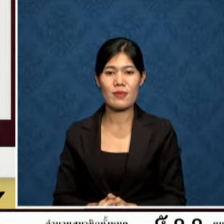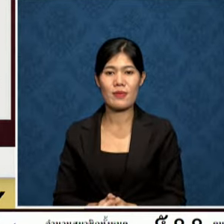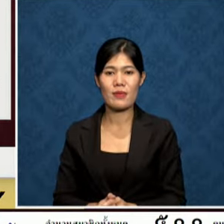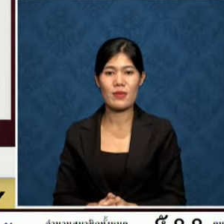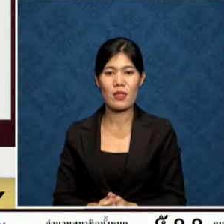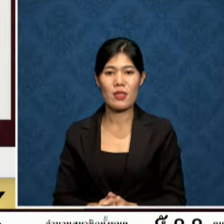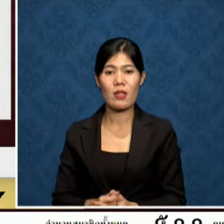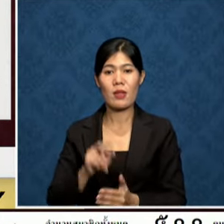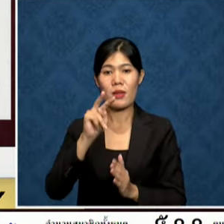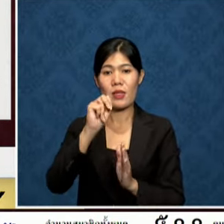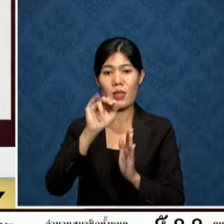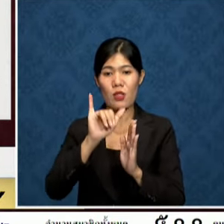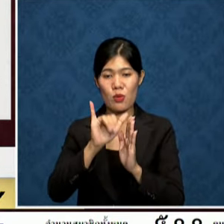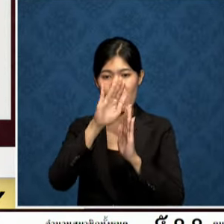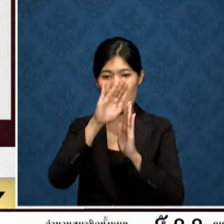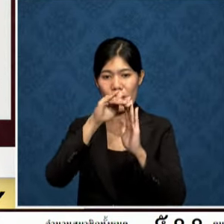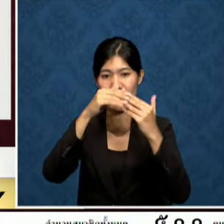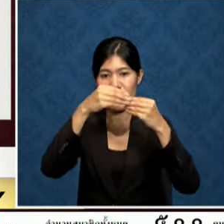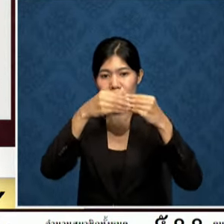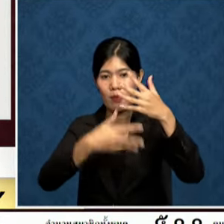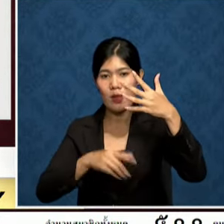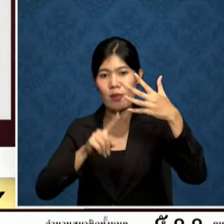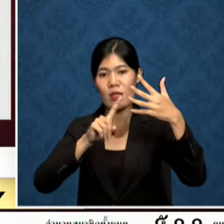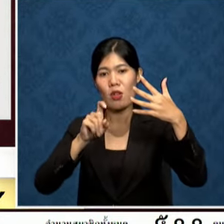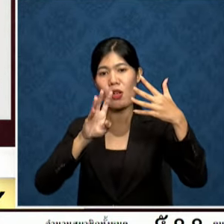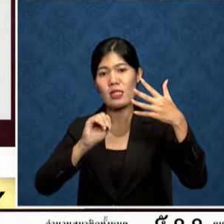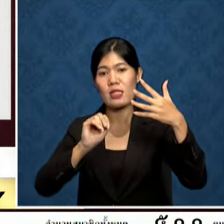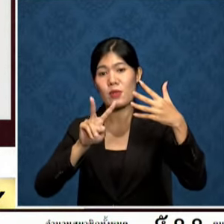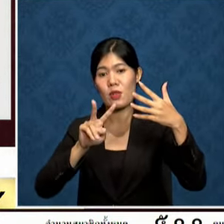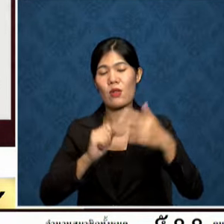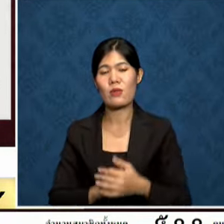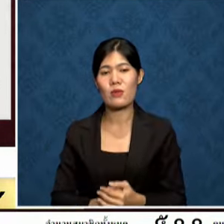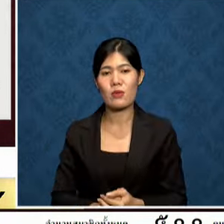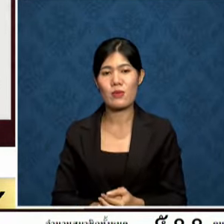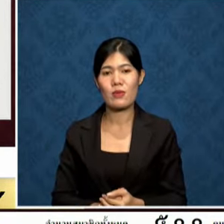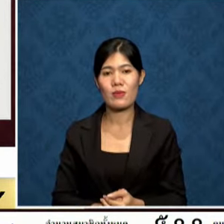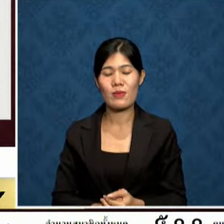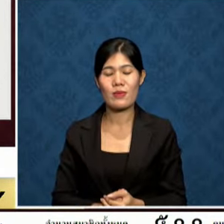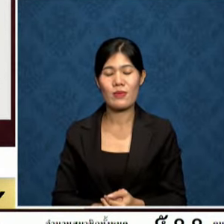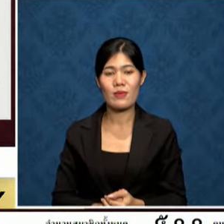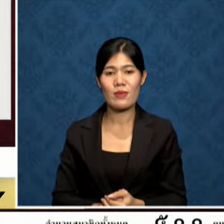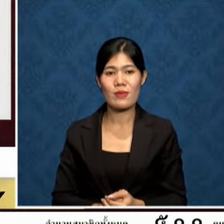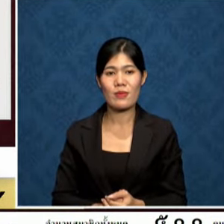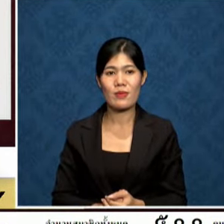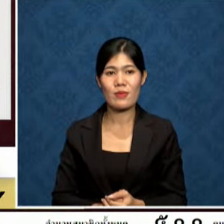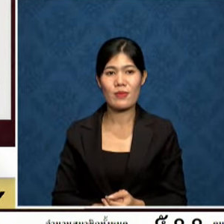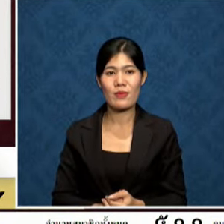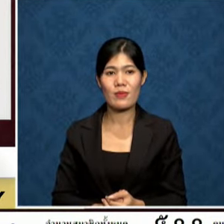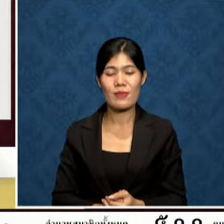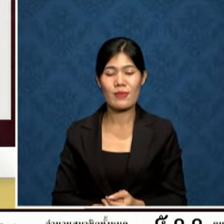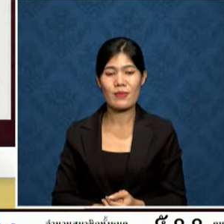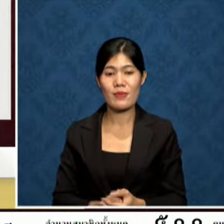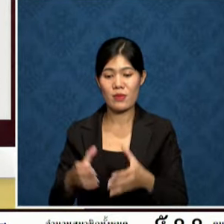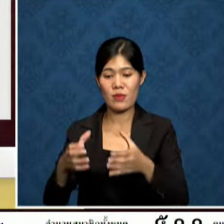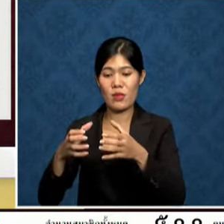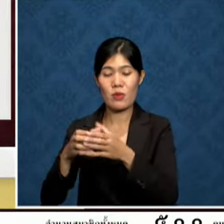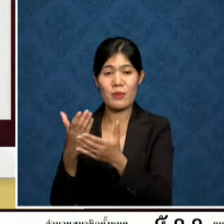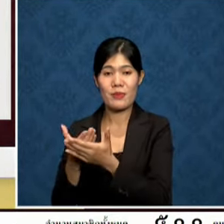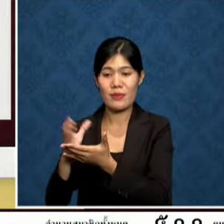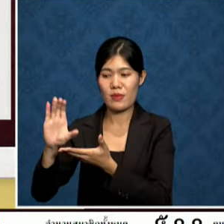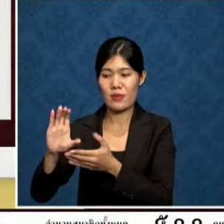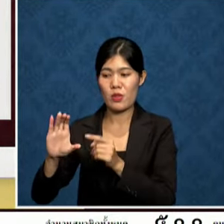นโยบายย่อยนะคะเอ่อที่อยู่บน 8เสาหลัก 6ฐานรากเอาไว้นะคะเอ่อสำนักบมาได้มารายงานใน